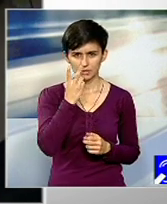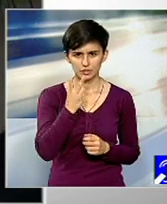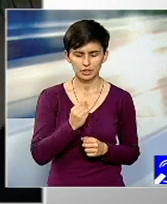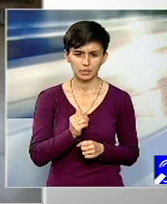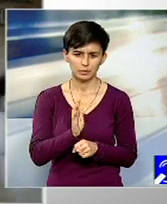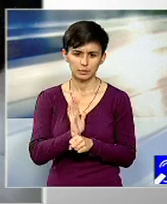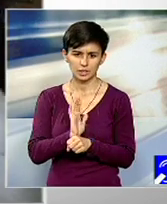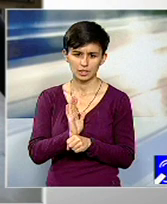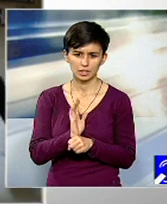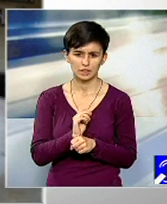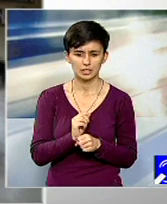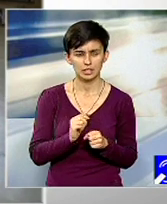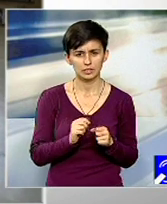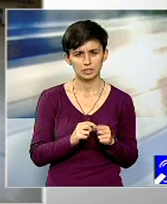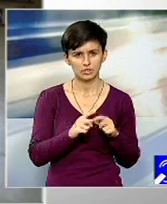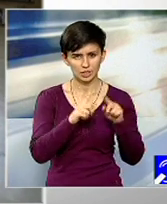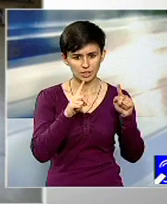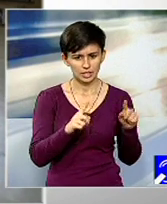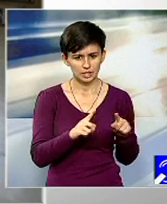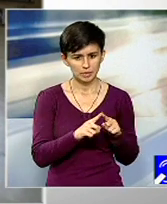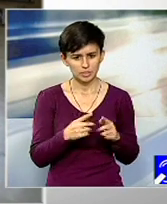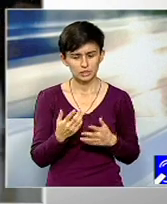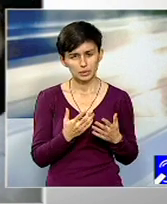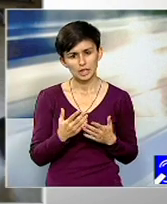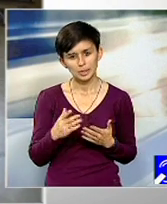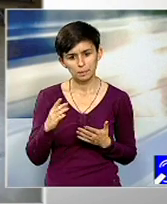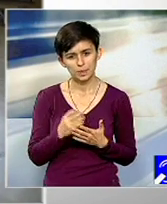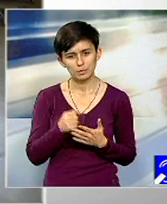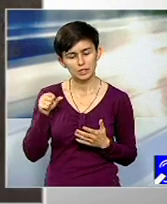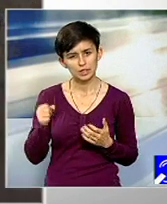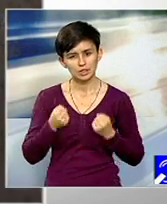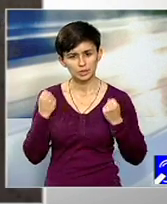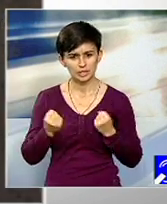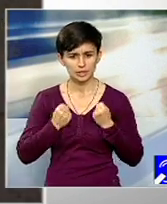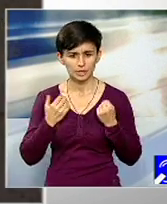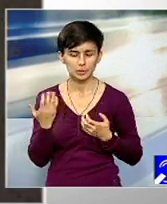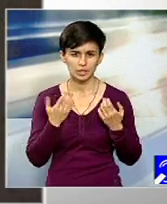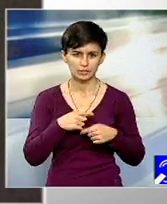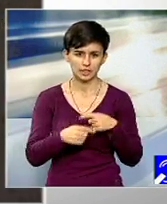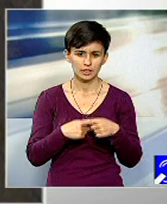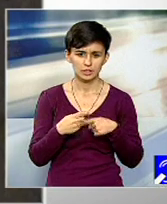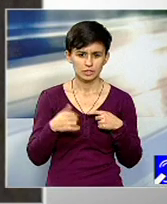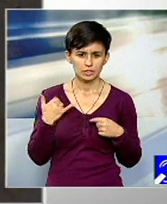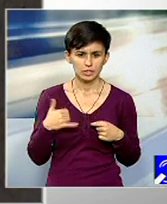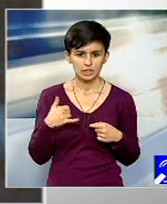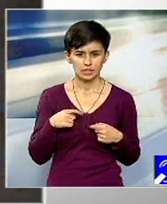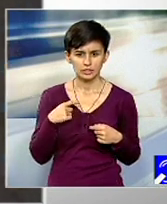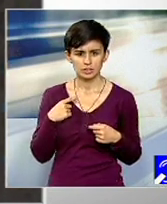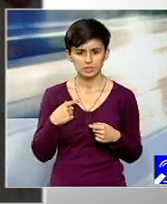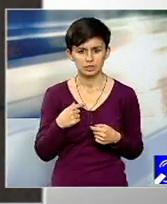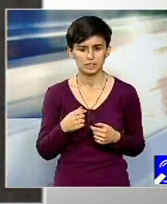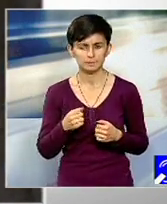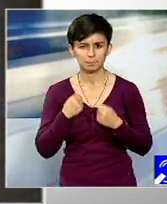domnilor, dumneavoastră vedeți imagini pe care le-am surprins în timpul unui antrenament ce s-a desfășurat astăzi, sunt exercițiile de încălzire, după care,